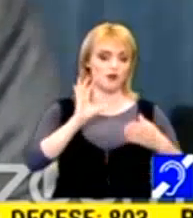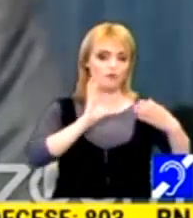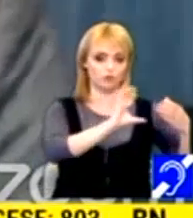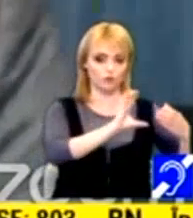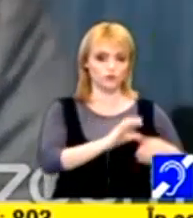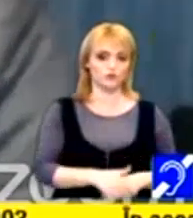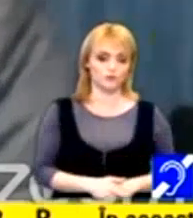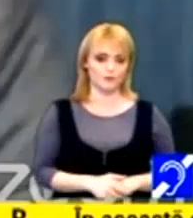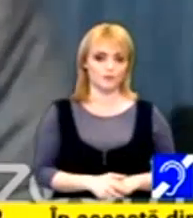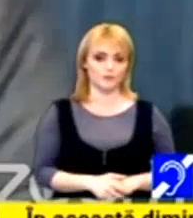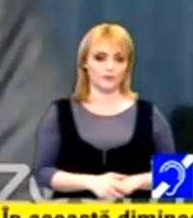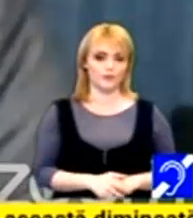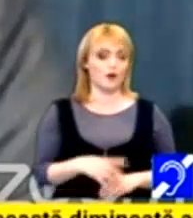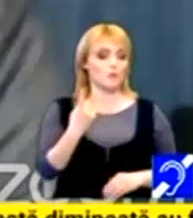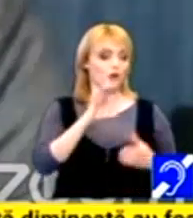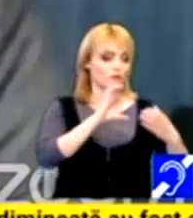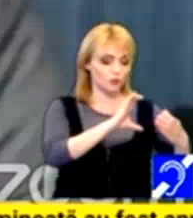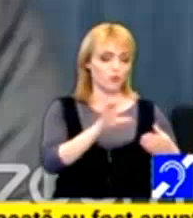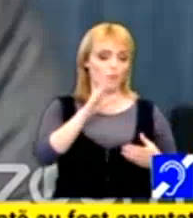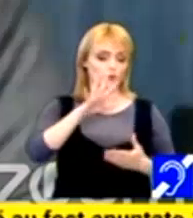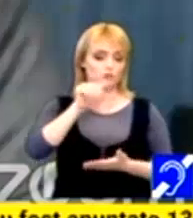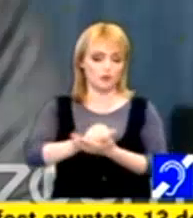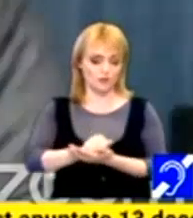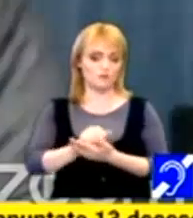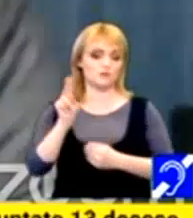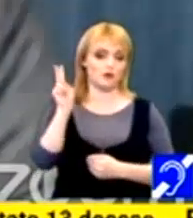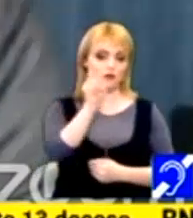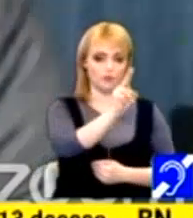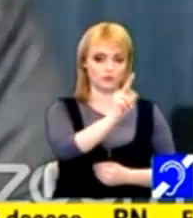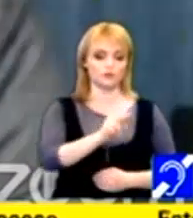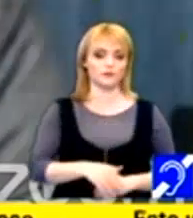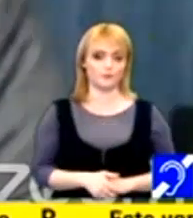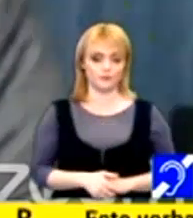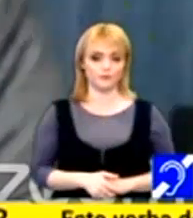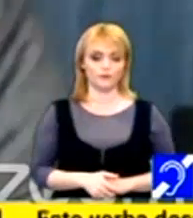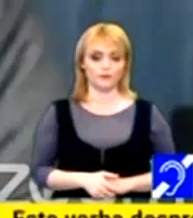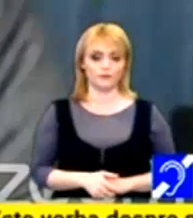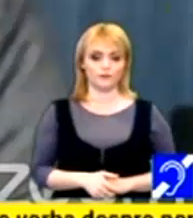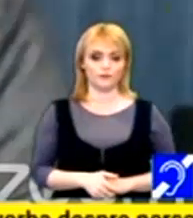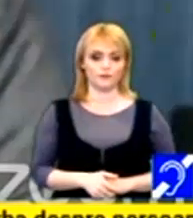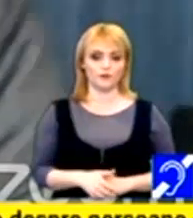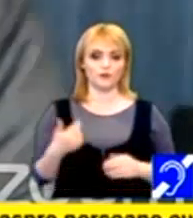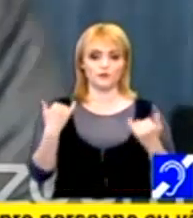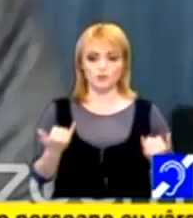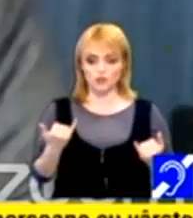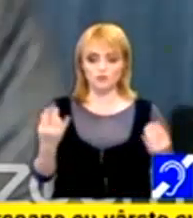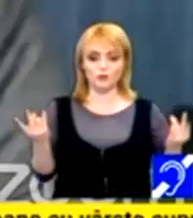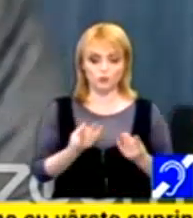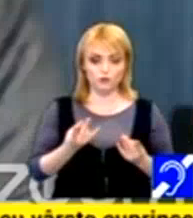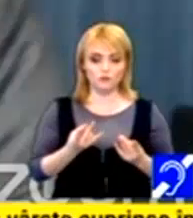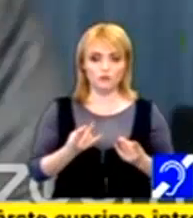să fie propuse troleibuzele. De fapt, astăzi avem nevoie de minimum 200